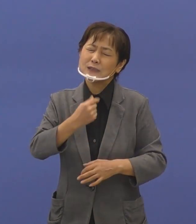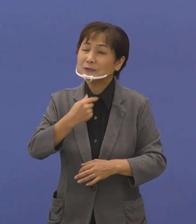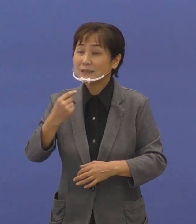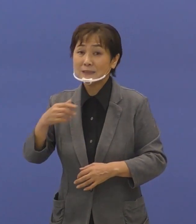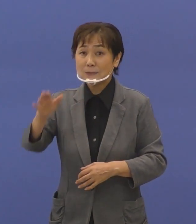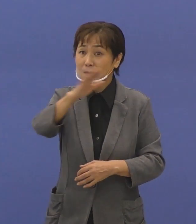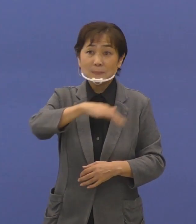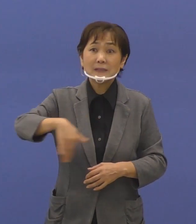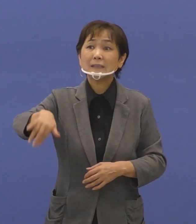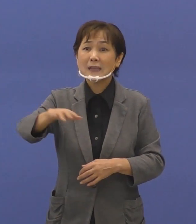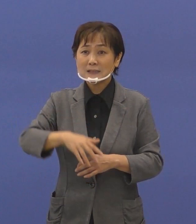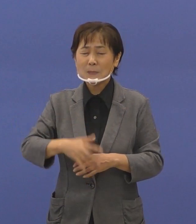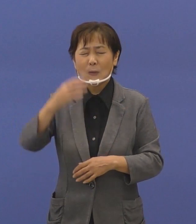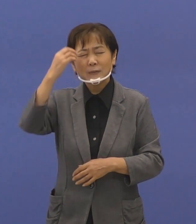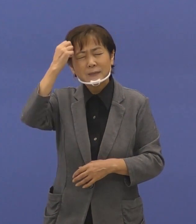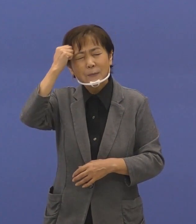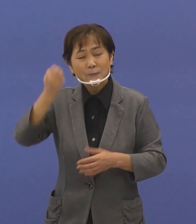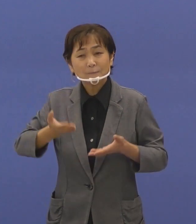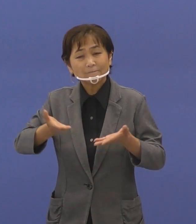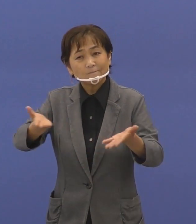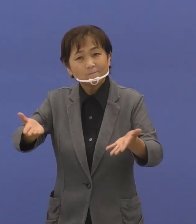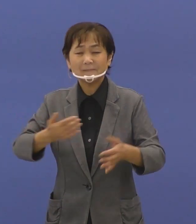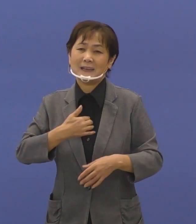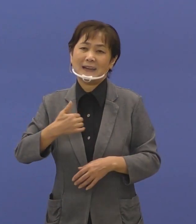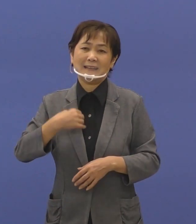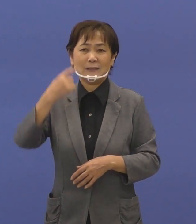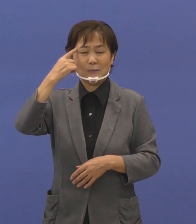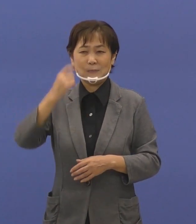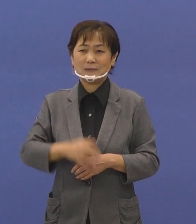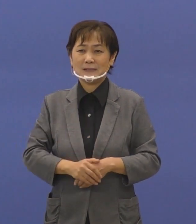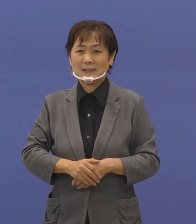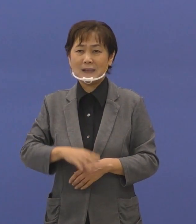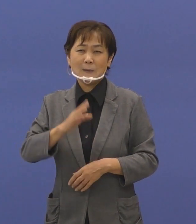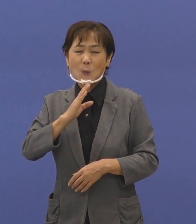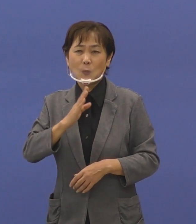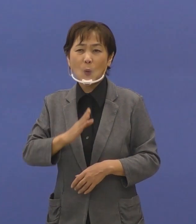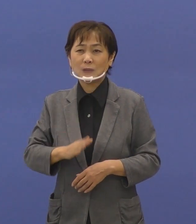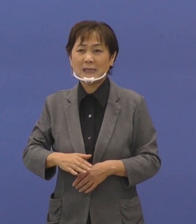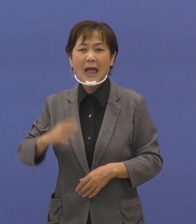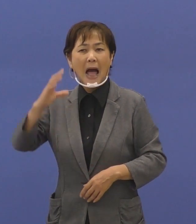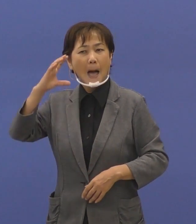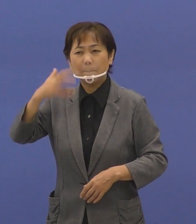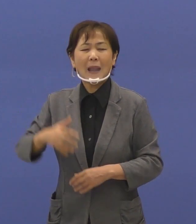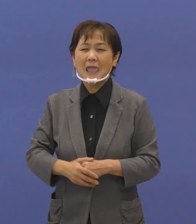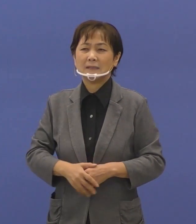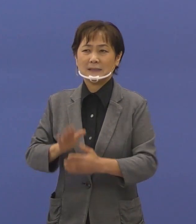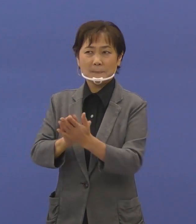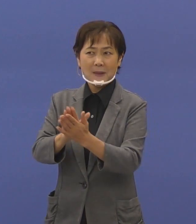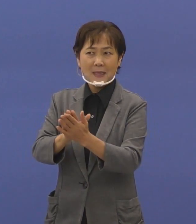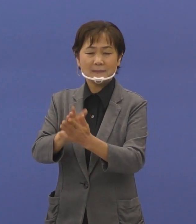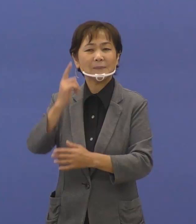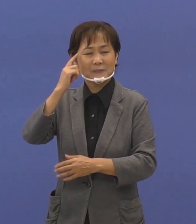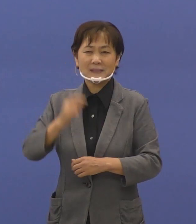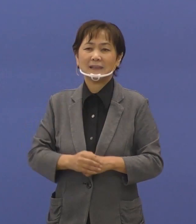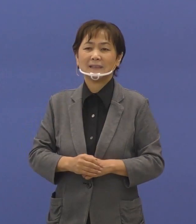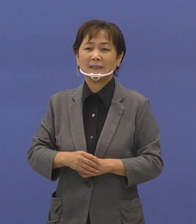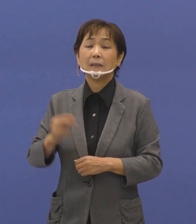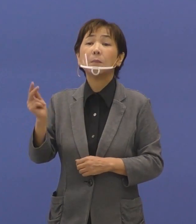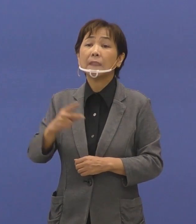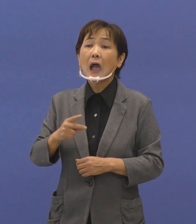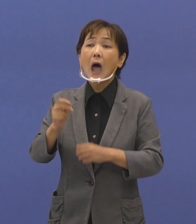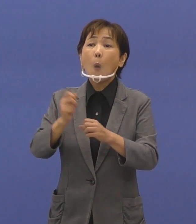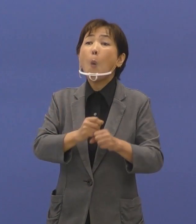ことができたんじゃないかと思います。ということであっぱれだと思っているんですけれども、あと応援のブラスバンドもです